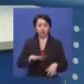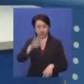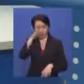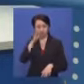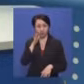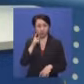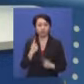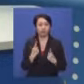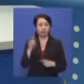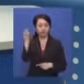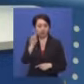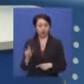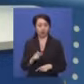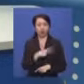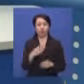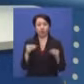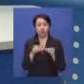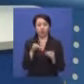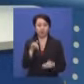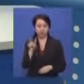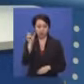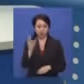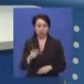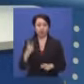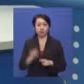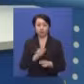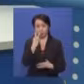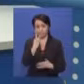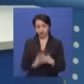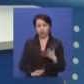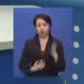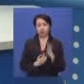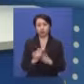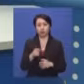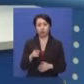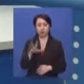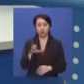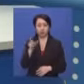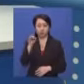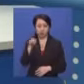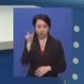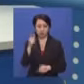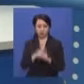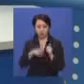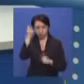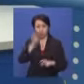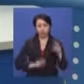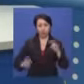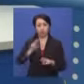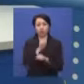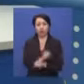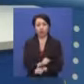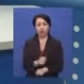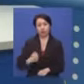Великой Отечественной войны ушли почти 10 тысяч человек. Без вести пропали свыше 1500. Каждый год на поиски